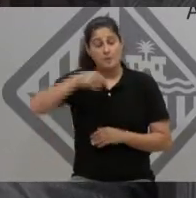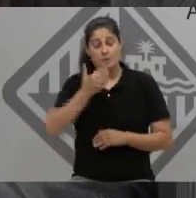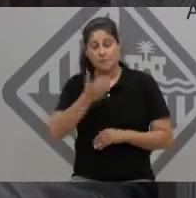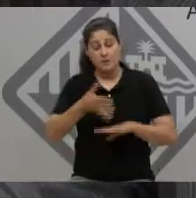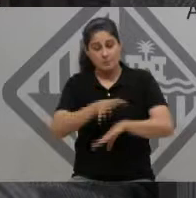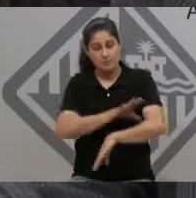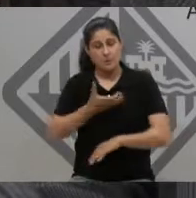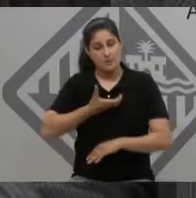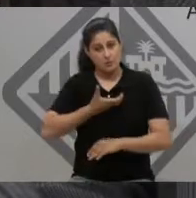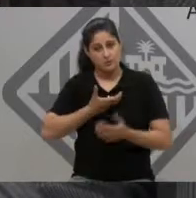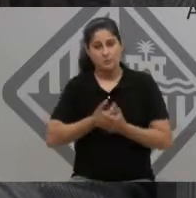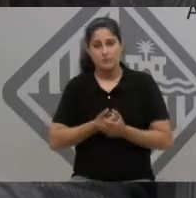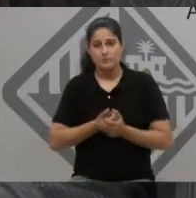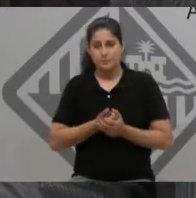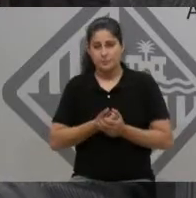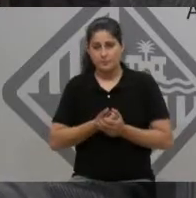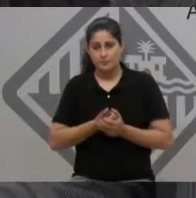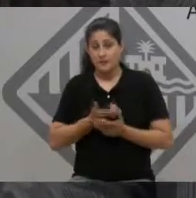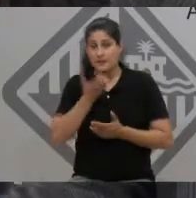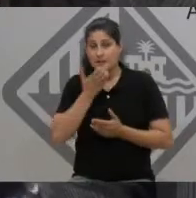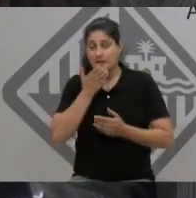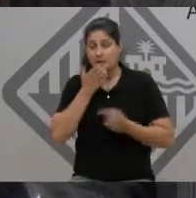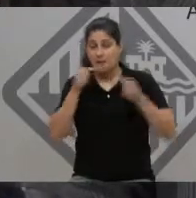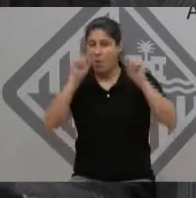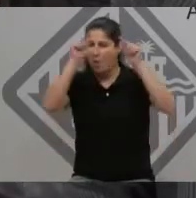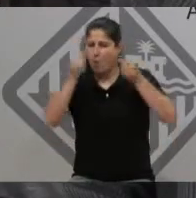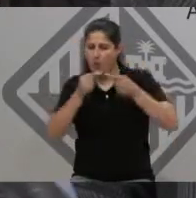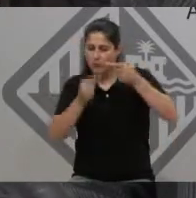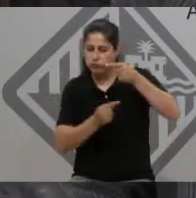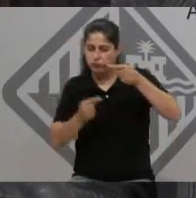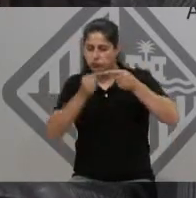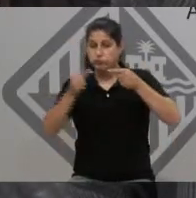Palma que, si torna a tenir superàvit, com diu el regidor